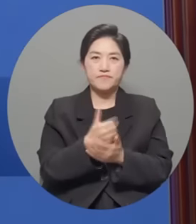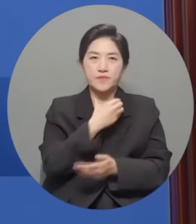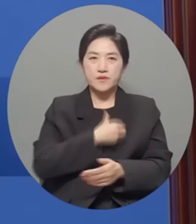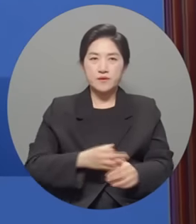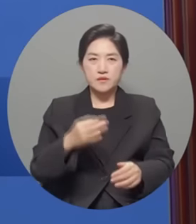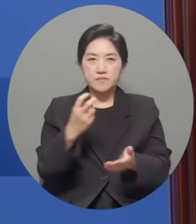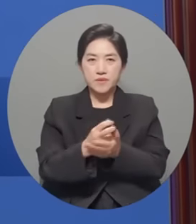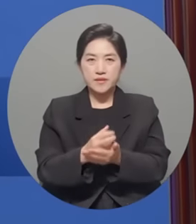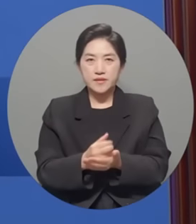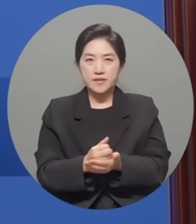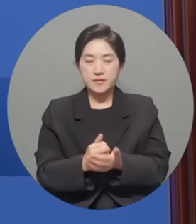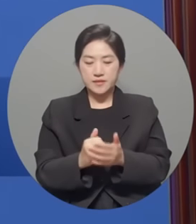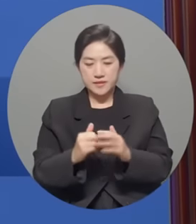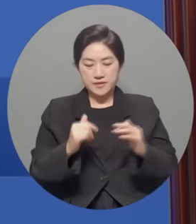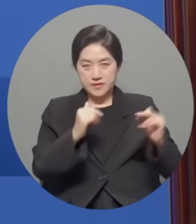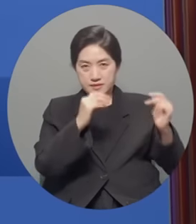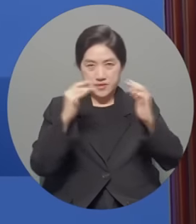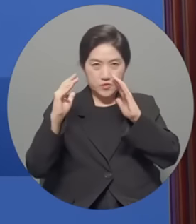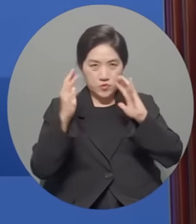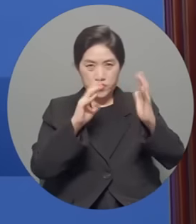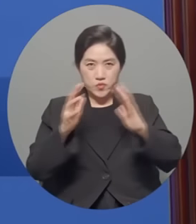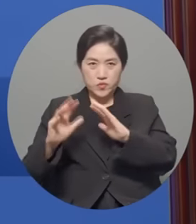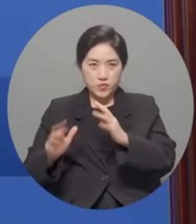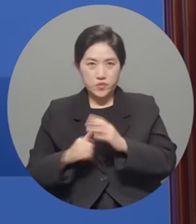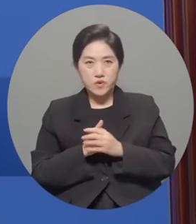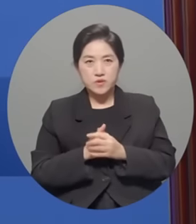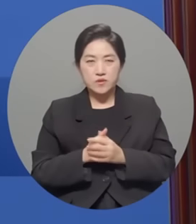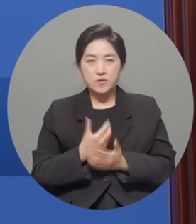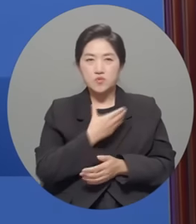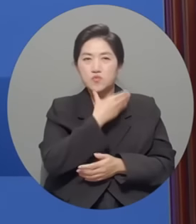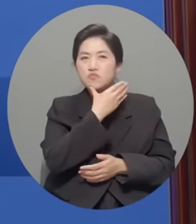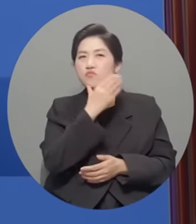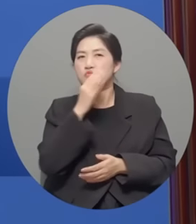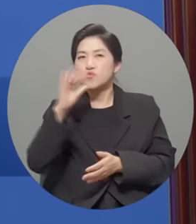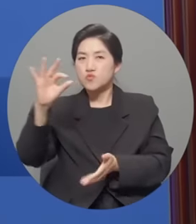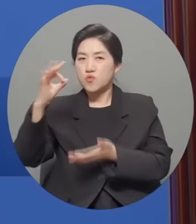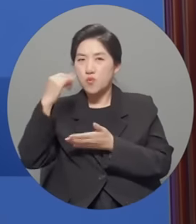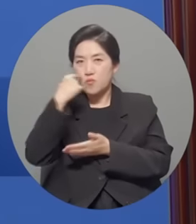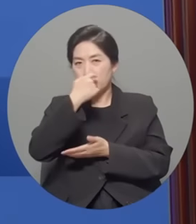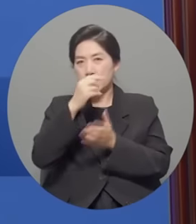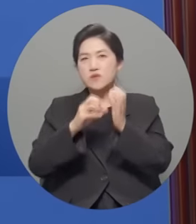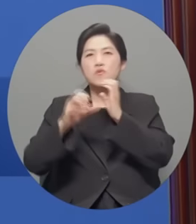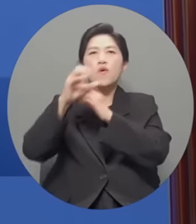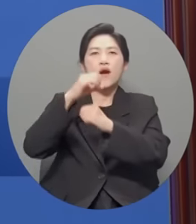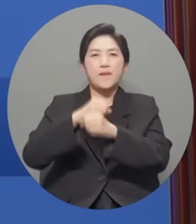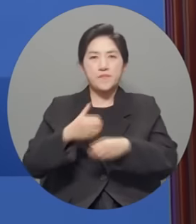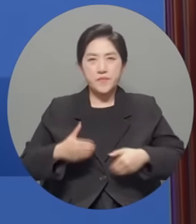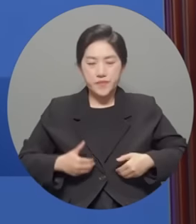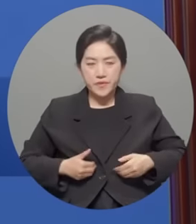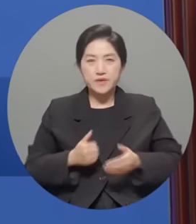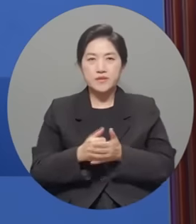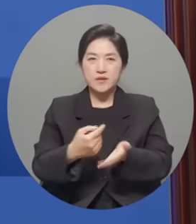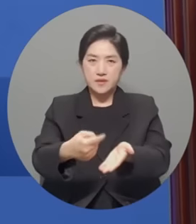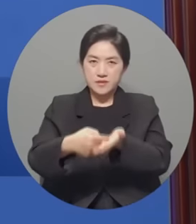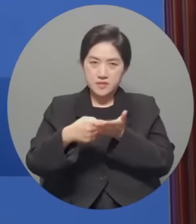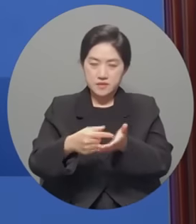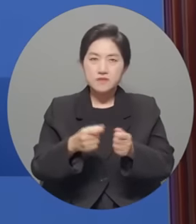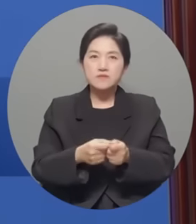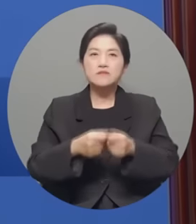연금제도에 대한 학습과 토론이 진행될수록 노후소득 보장을 강화해야 된다라고